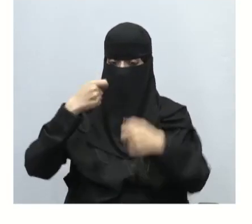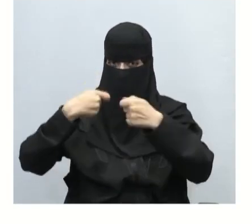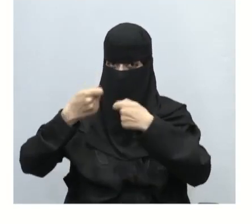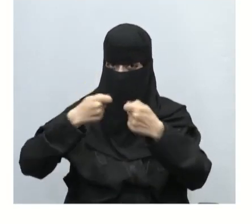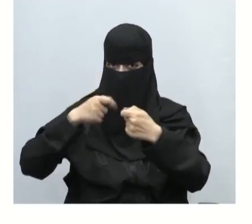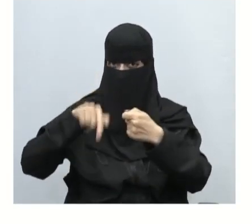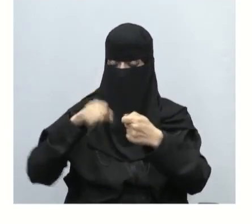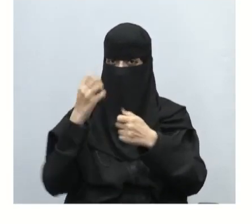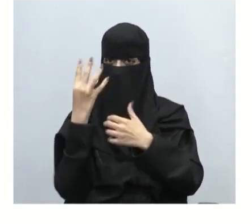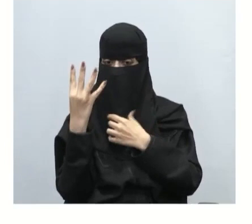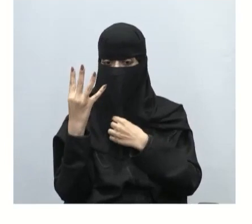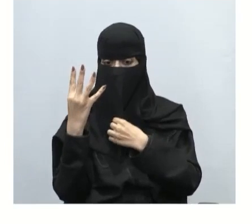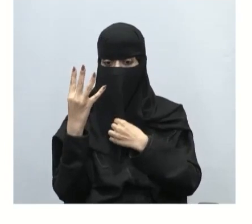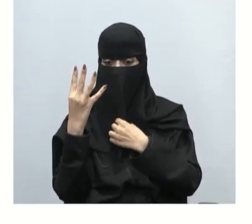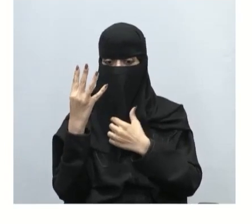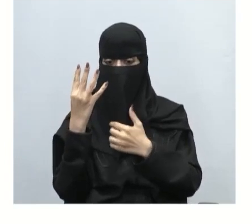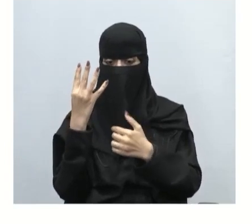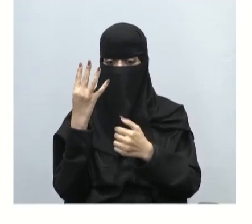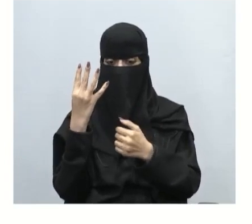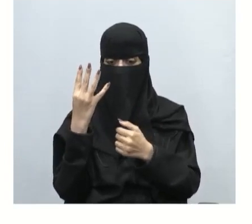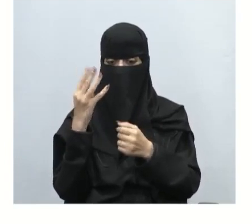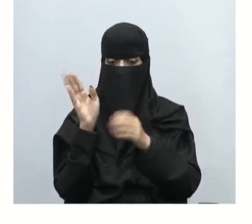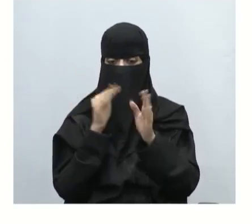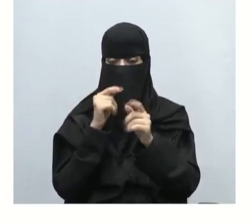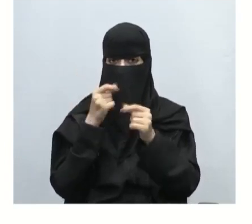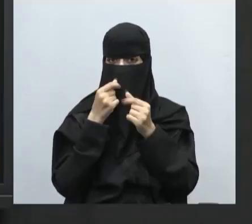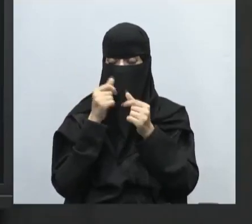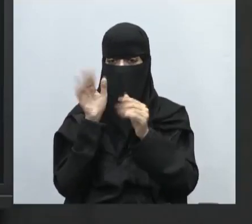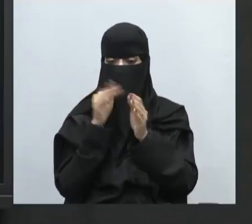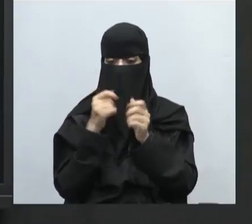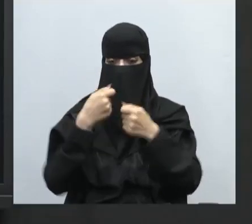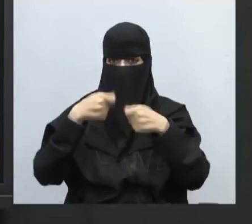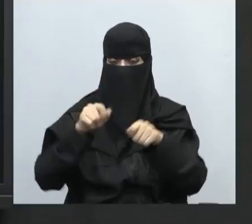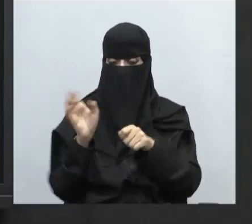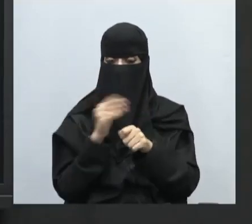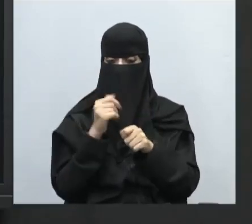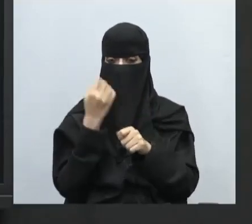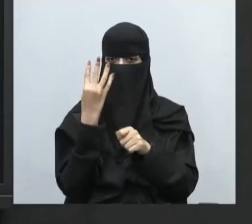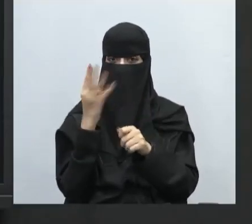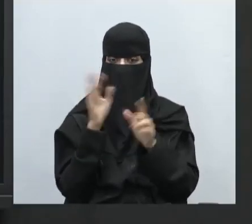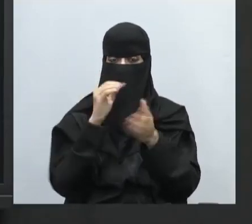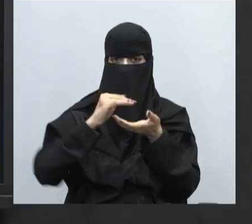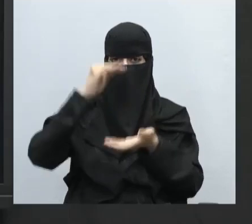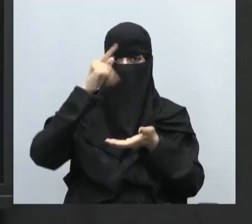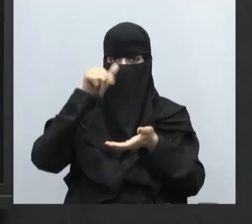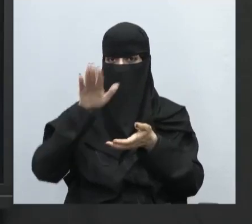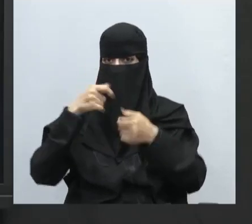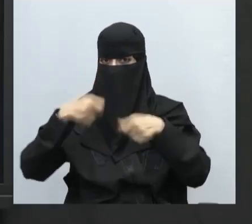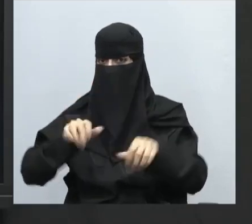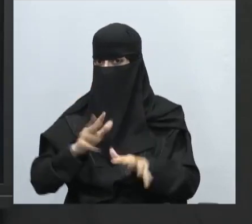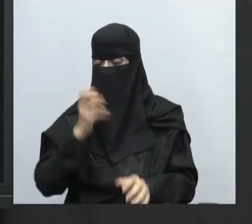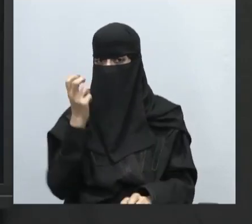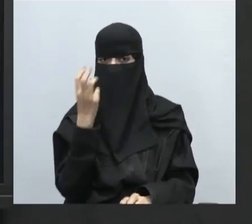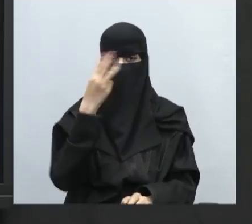لا اعلم كم عدد الكيلوغرامات التي اشترتها ولكن دفعت 32 ريالا ثمن هذا